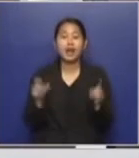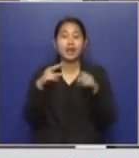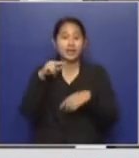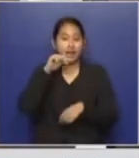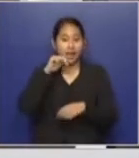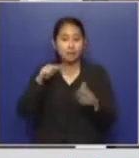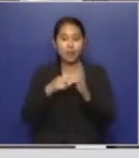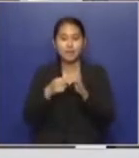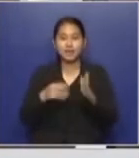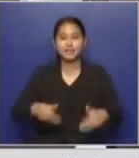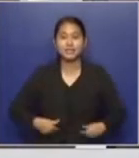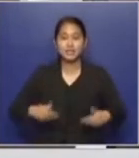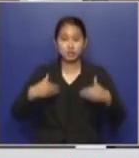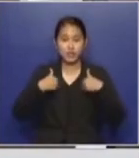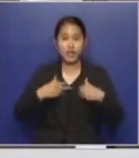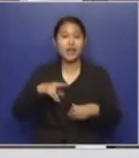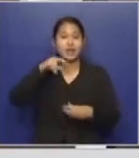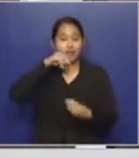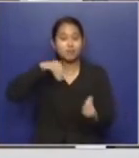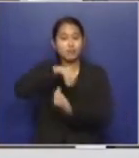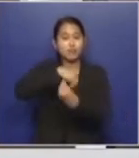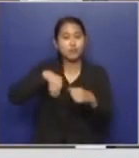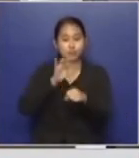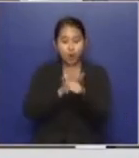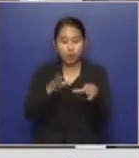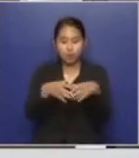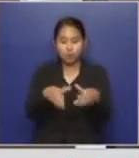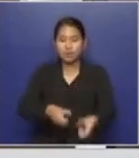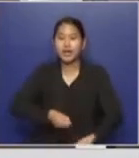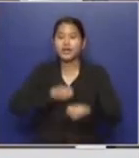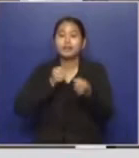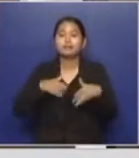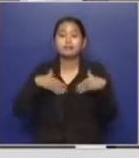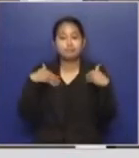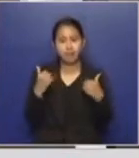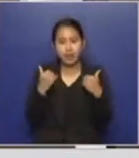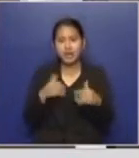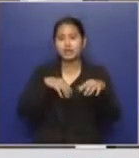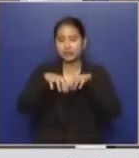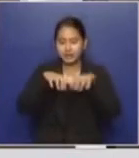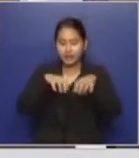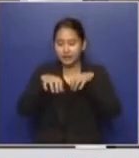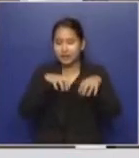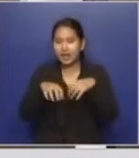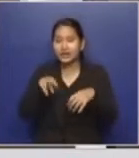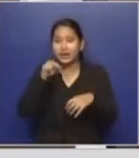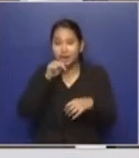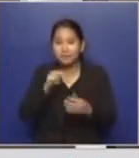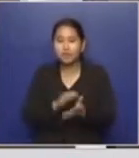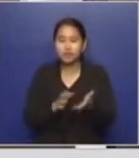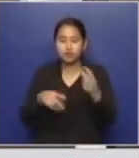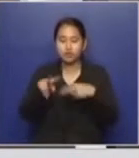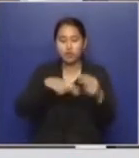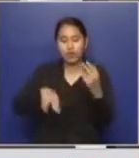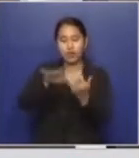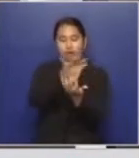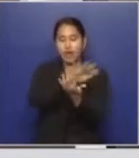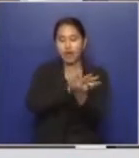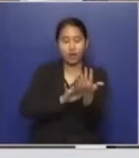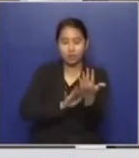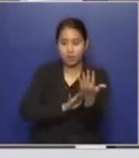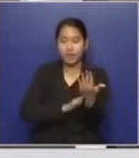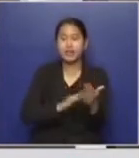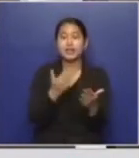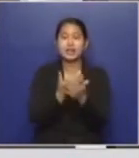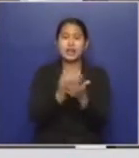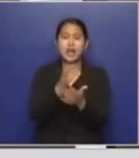ชุ่มฉ่ำใจเกษตรกรไทยรุ่งเรืองบริหารจัดการไปอยากให้เขาดูไปดูแลทั้งประเทศ900